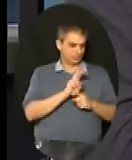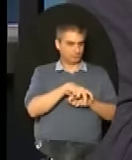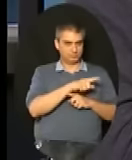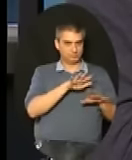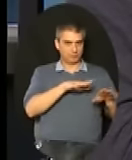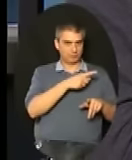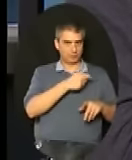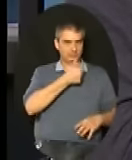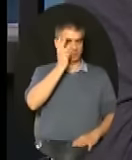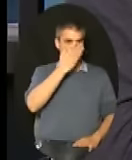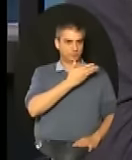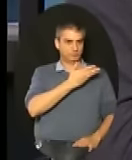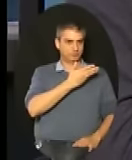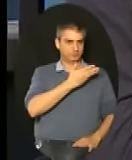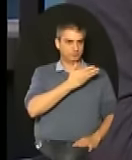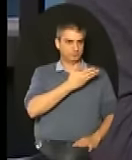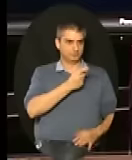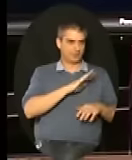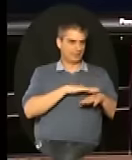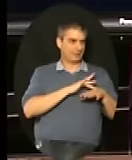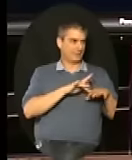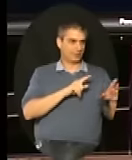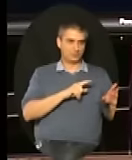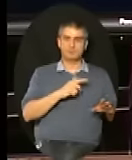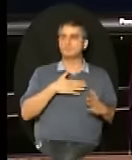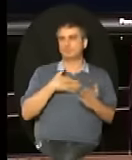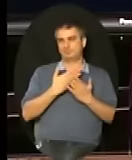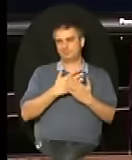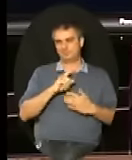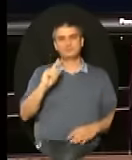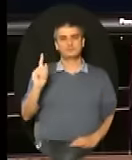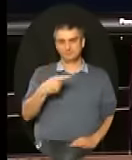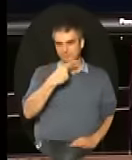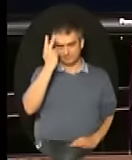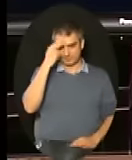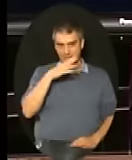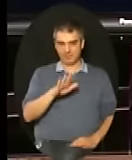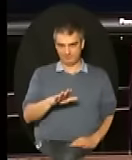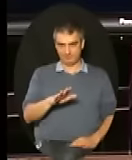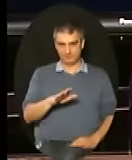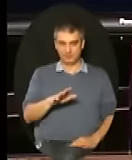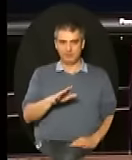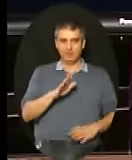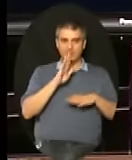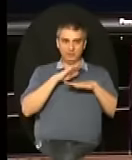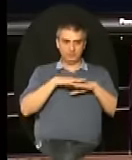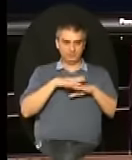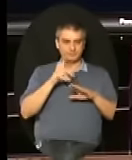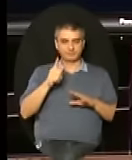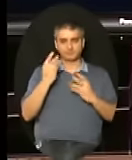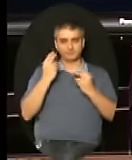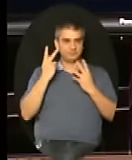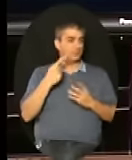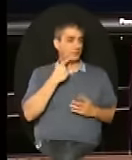אולי לממשלה כשרת חוץ, זה התפקיד פנוי. אני ממש מציעה לכולכם להבין שתפקיד זה דבר